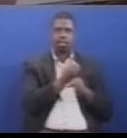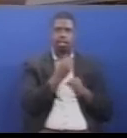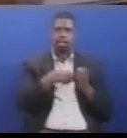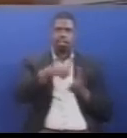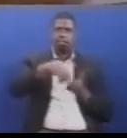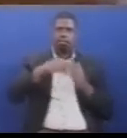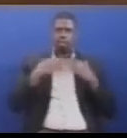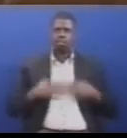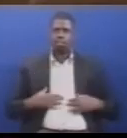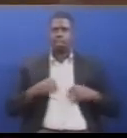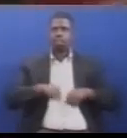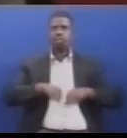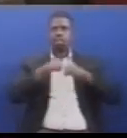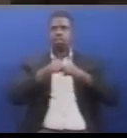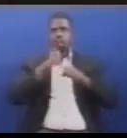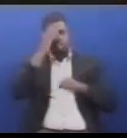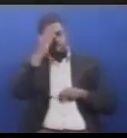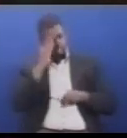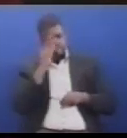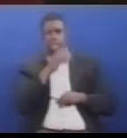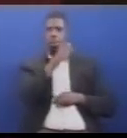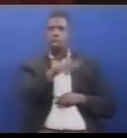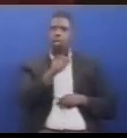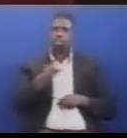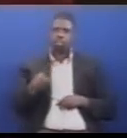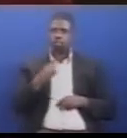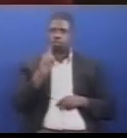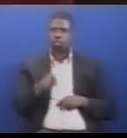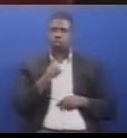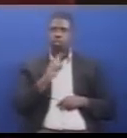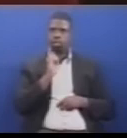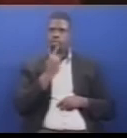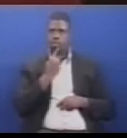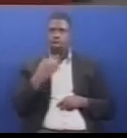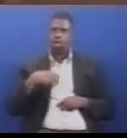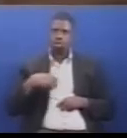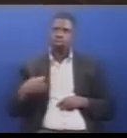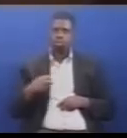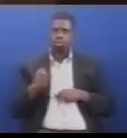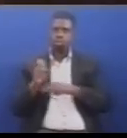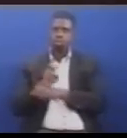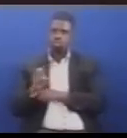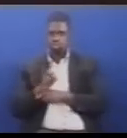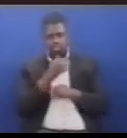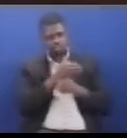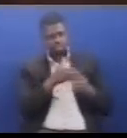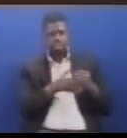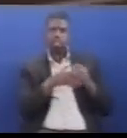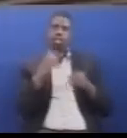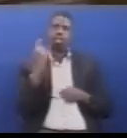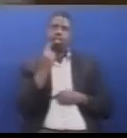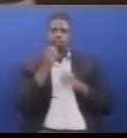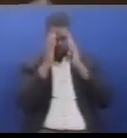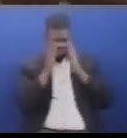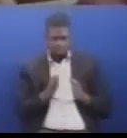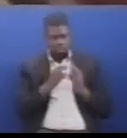afya vinavyomilikiwa na jeshi la wananchi? Swali hilo linajibiwa na waziri wa ulinzi na jeshi la kujenga taifa,